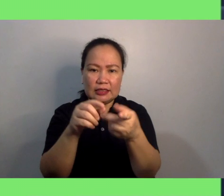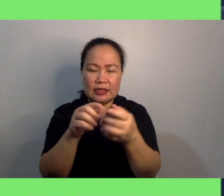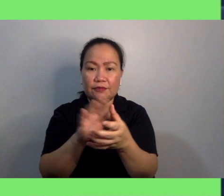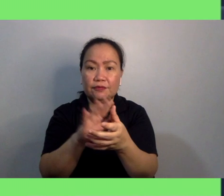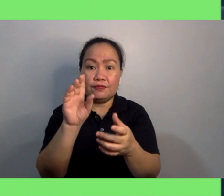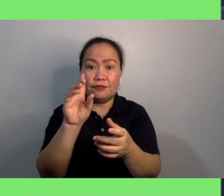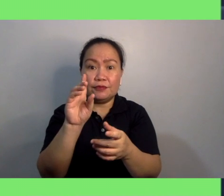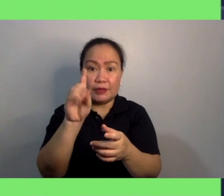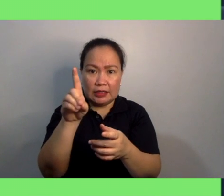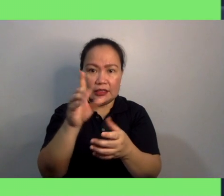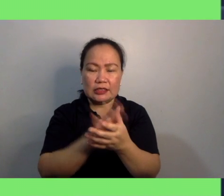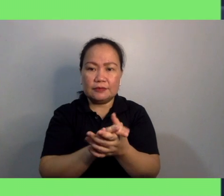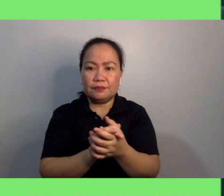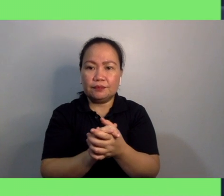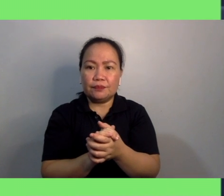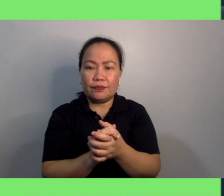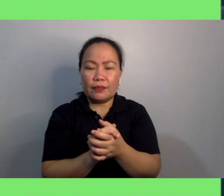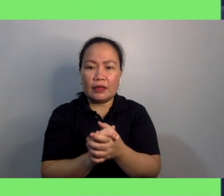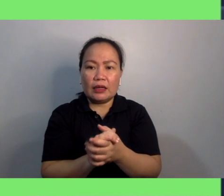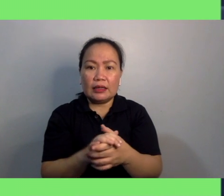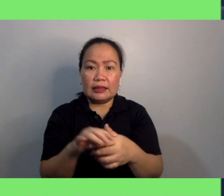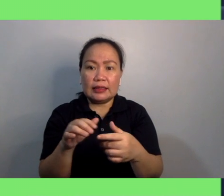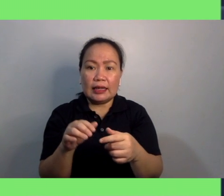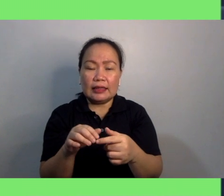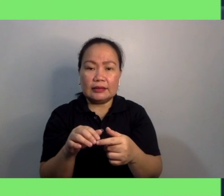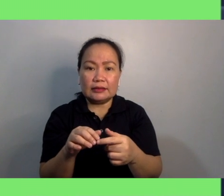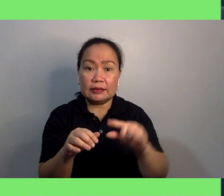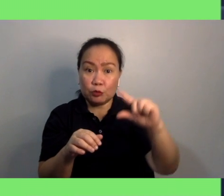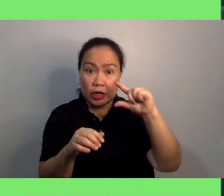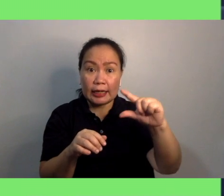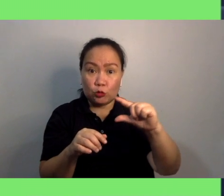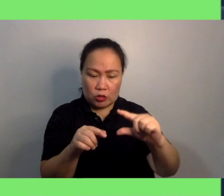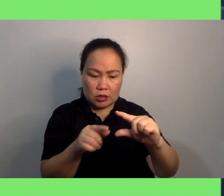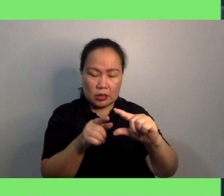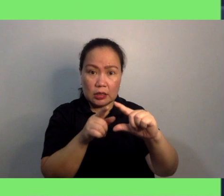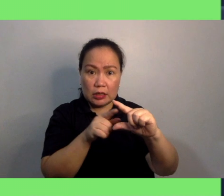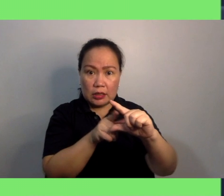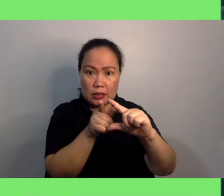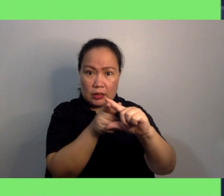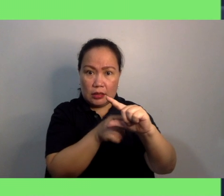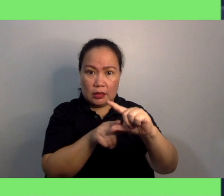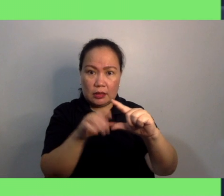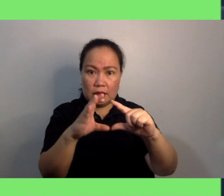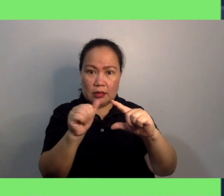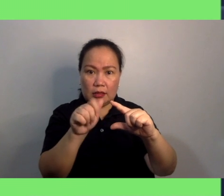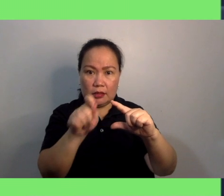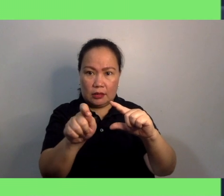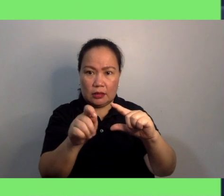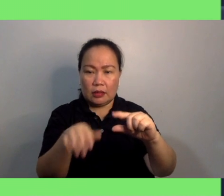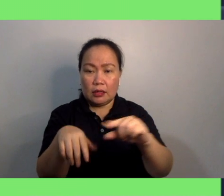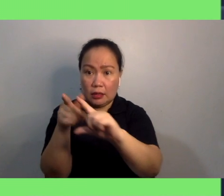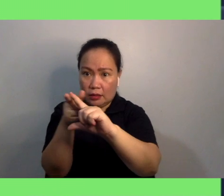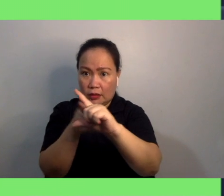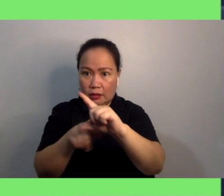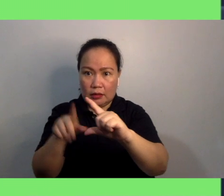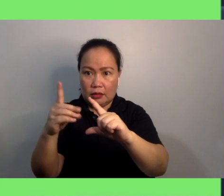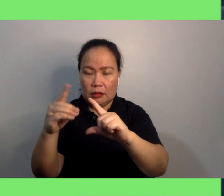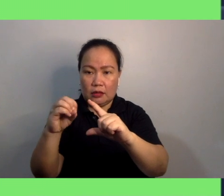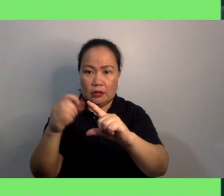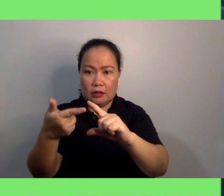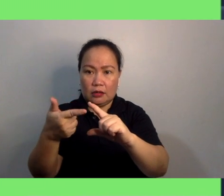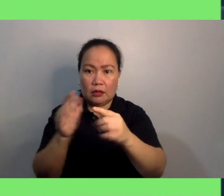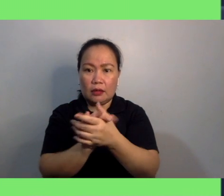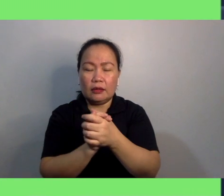then ito, do not forget to write the label angle DOG. Okay, and then this angle measures